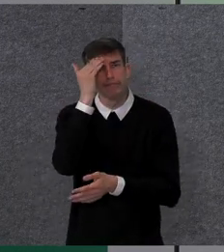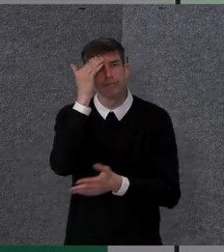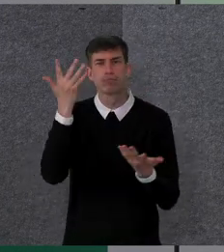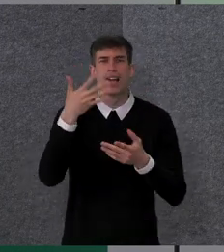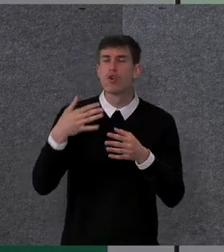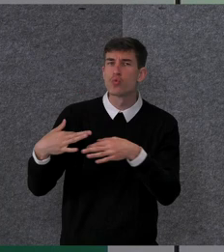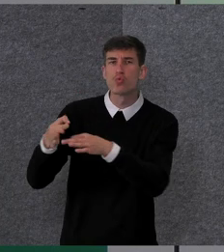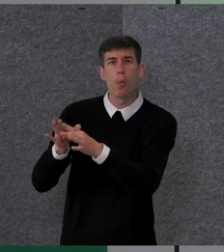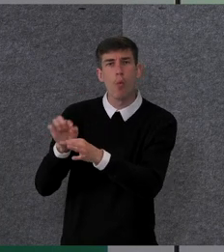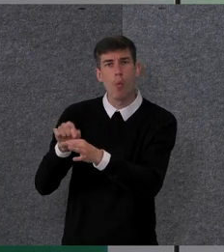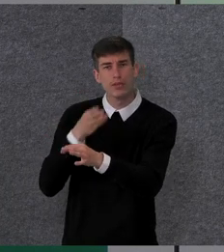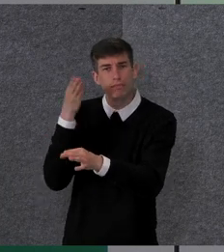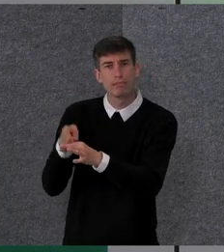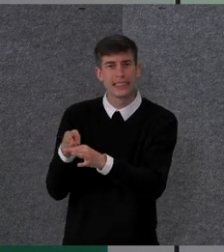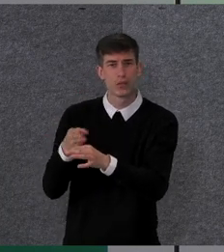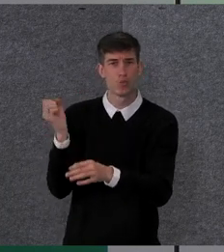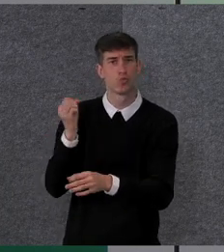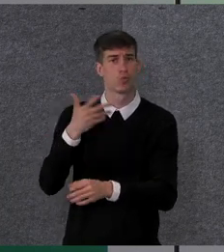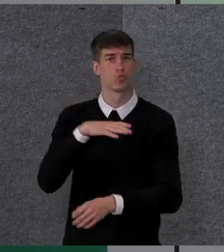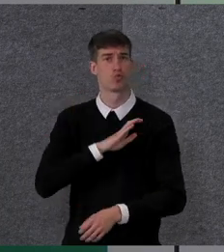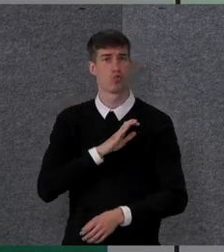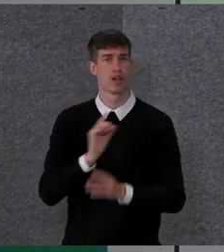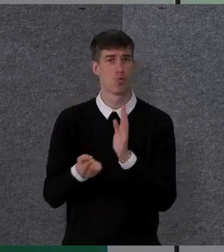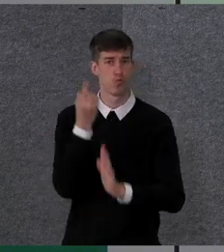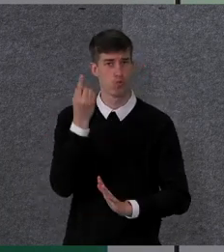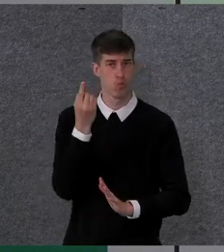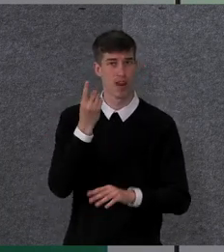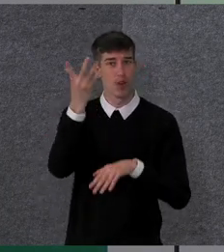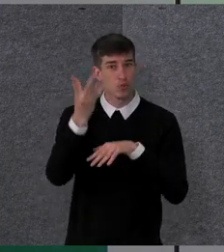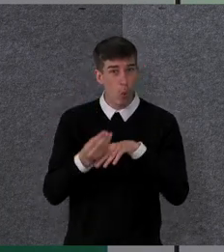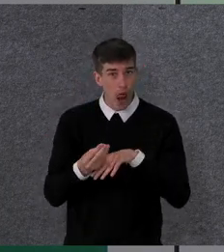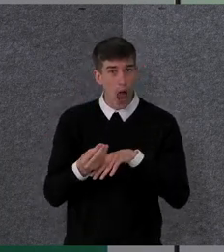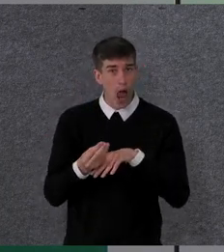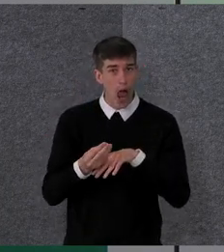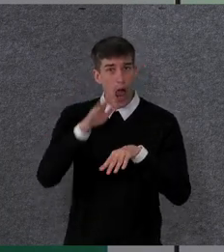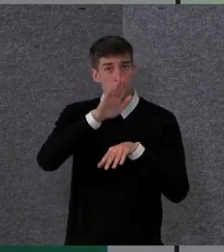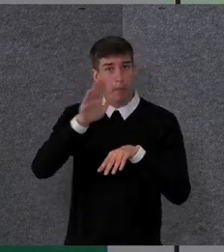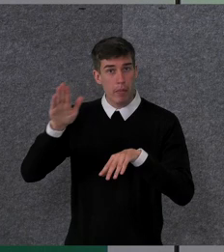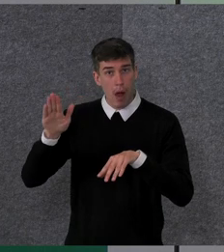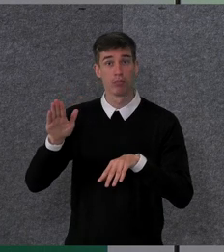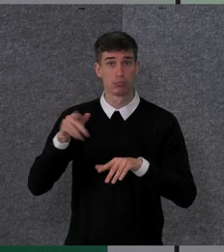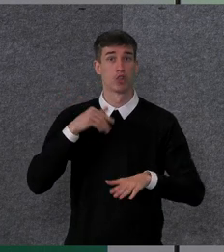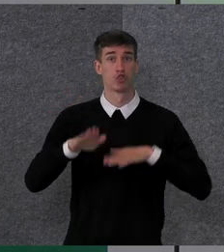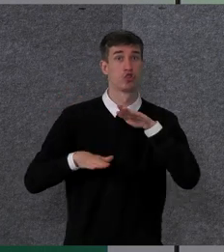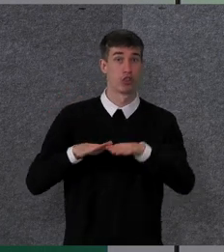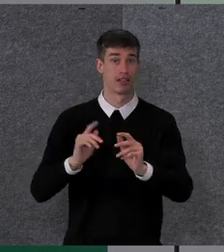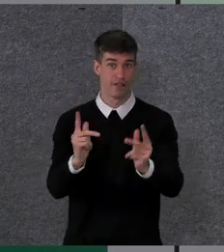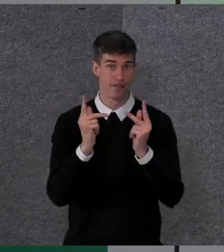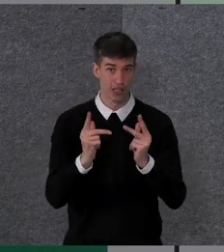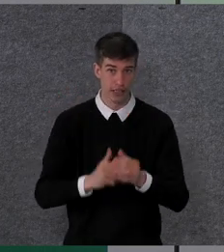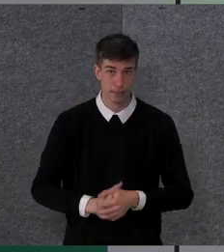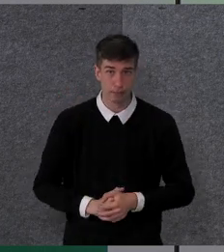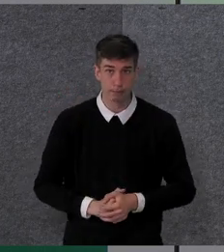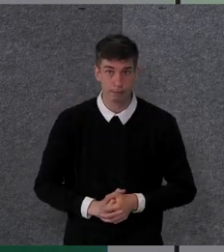die Kommunen fahrt, da ist viel mehr möglich. Wenn wir Solaranlagen zum Standard machen, ist das ein erster wichtiger Schritt. Was